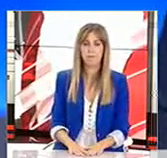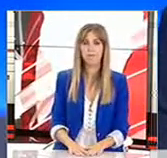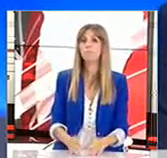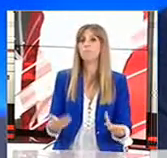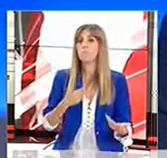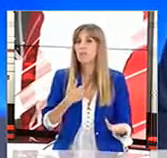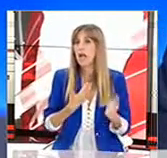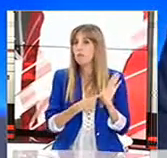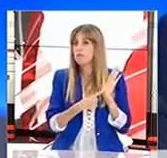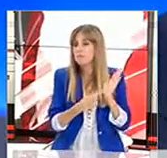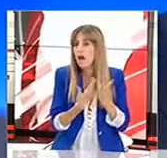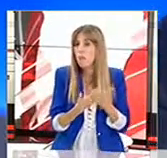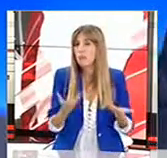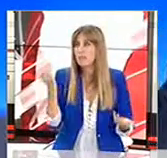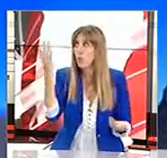μέχρι προχθές.